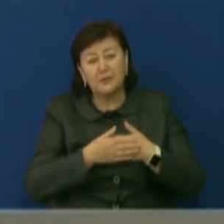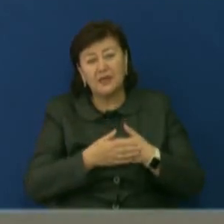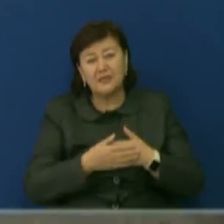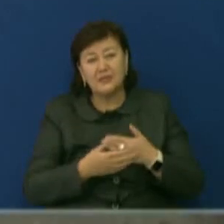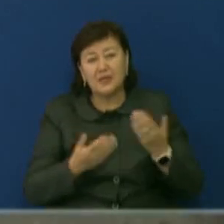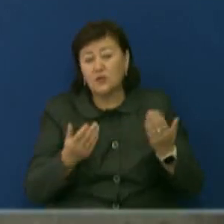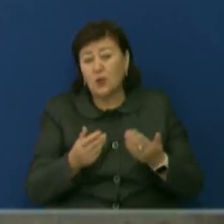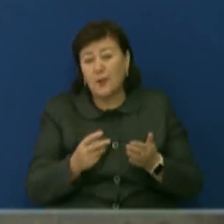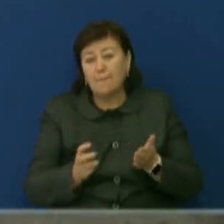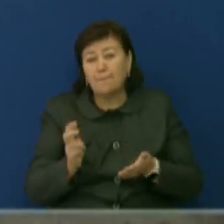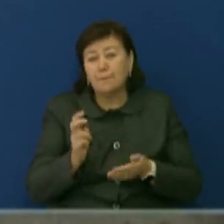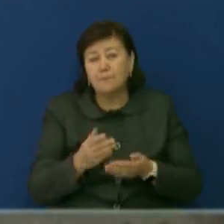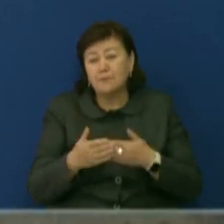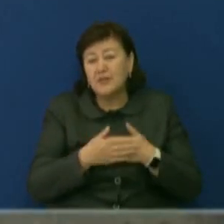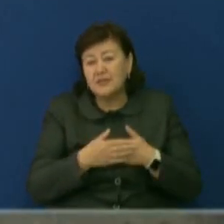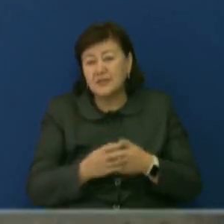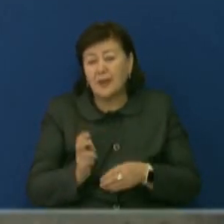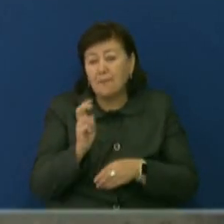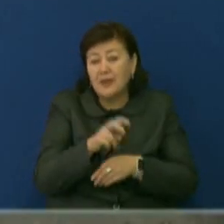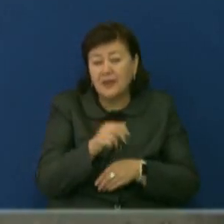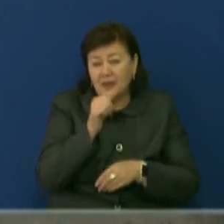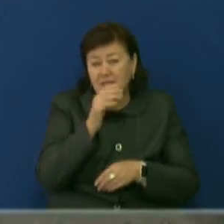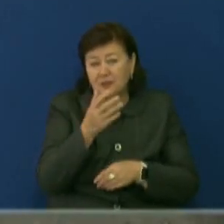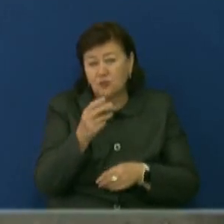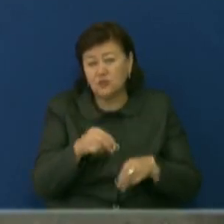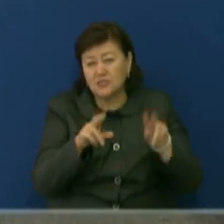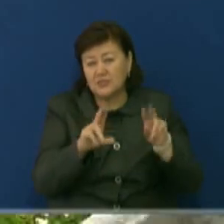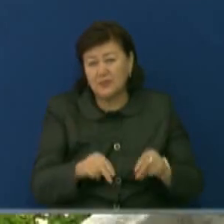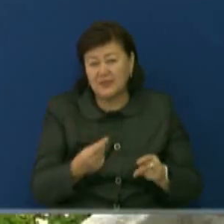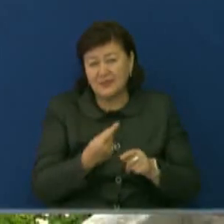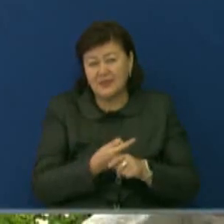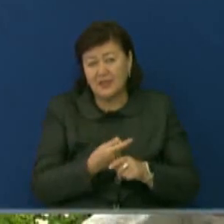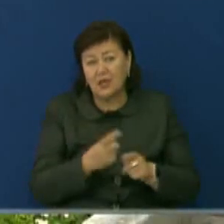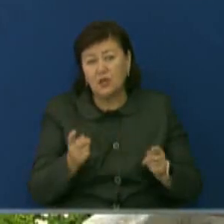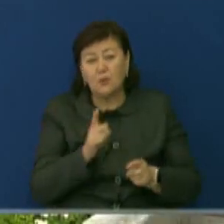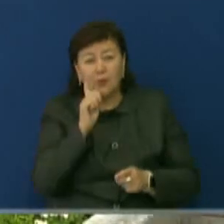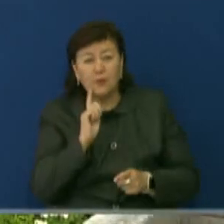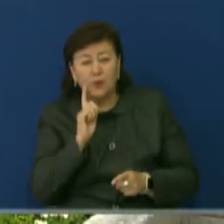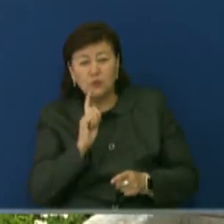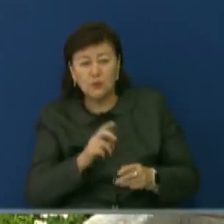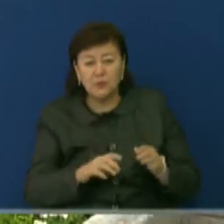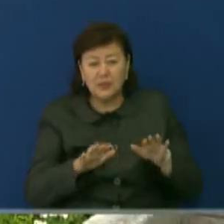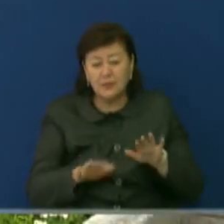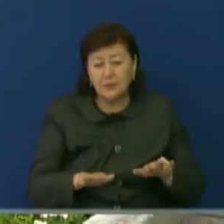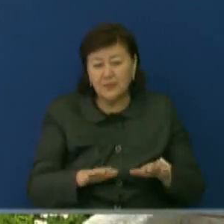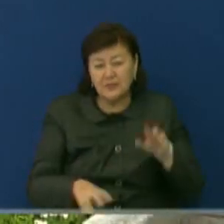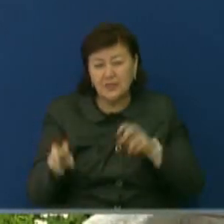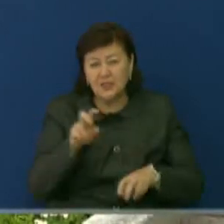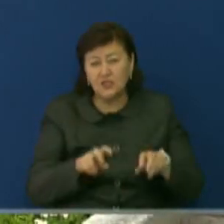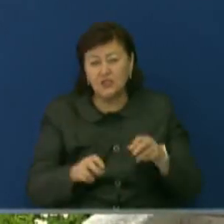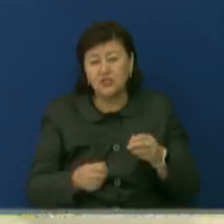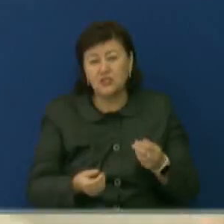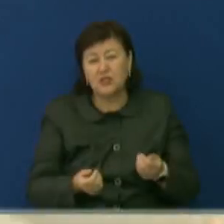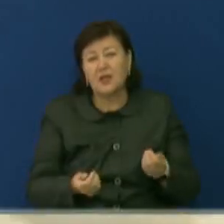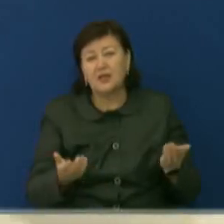дворах подъездные пути заняты личным транспортом. Из-за этого в поисках удобного места пожарная машина теряет драгоценное